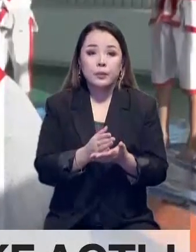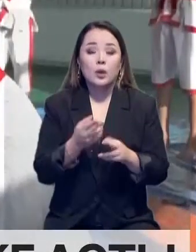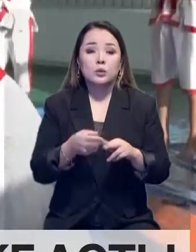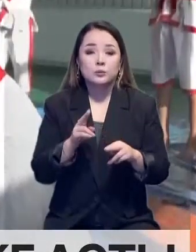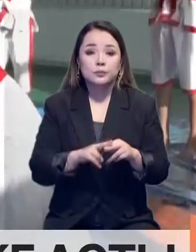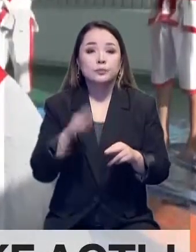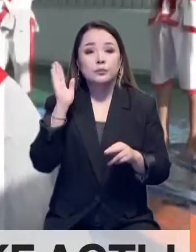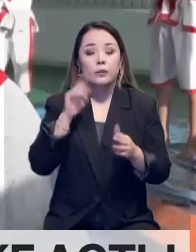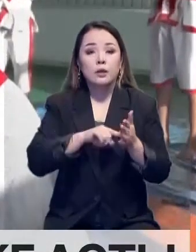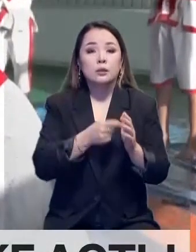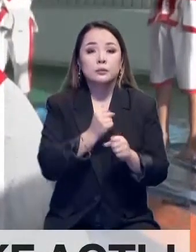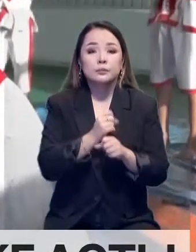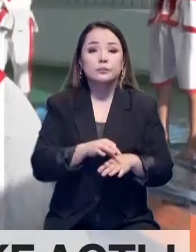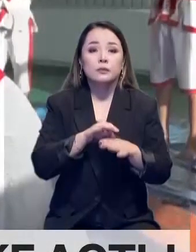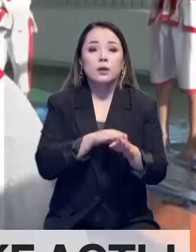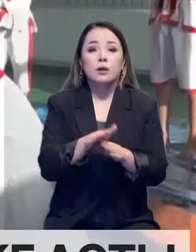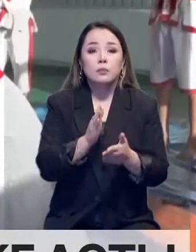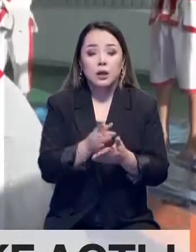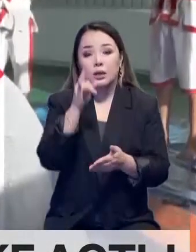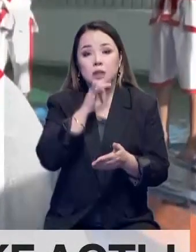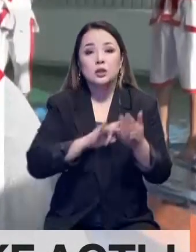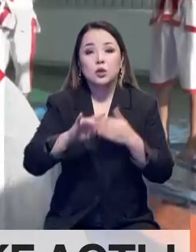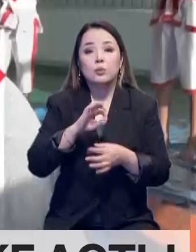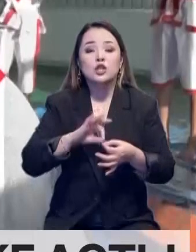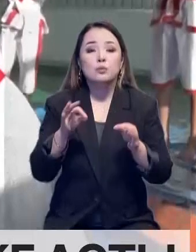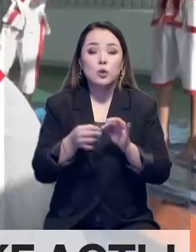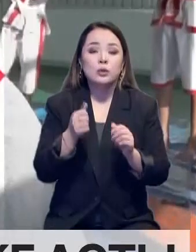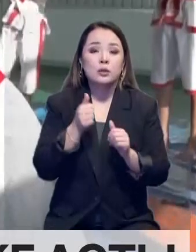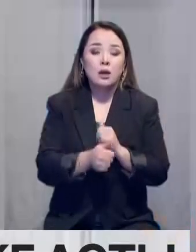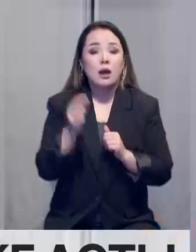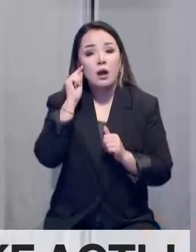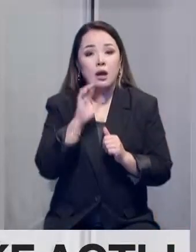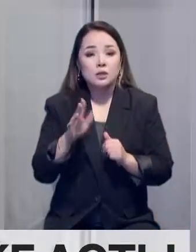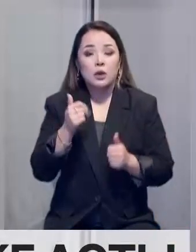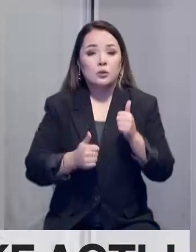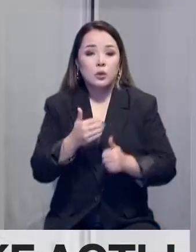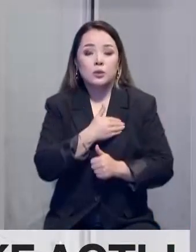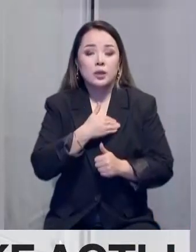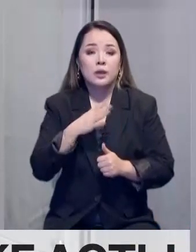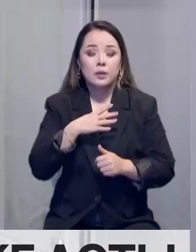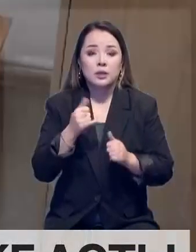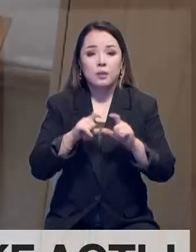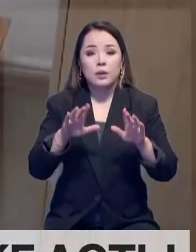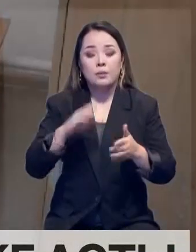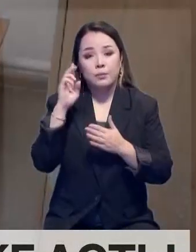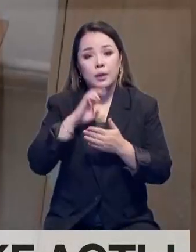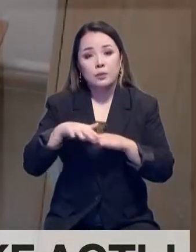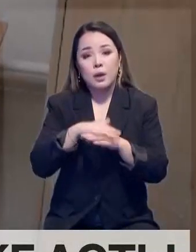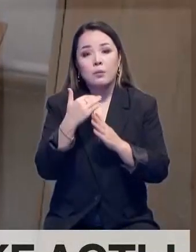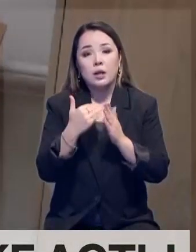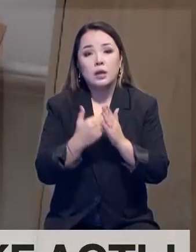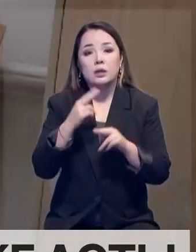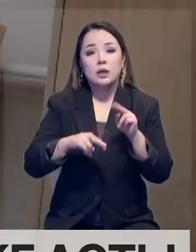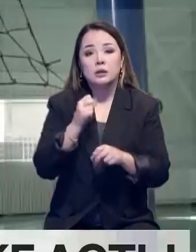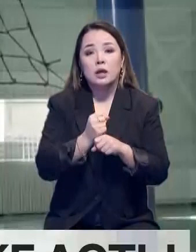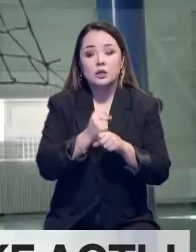Сол алда қойған мақсатымыз енді Қазақстан Республикасы чемпионатына шығу, Азия. Кеше мемлекеттік бағдарлама бойынша жуырда бой көтерді.